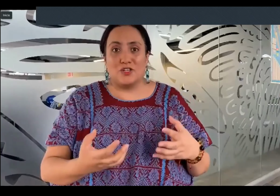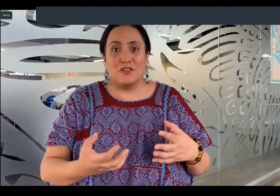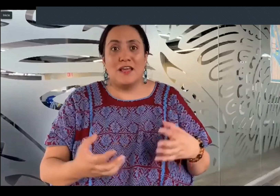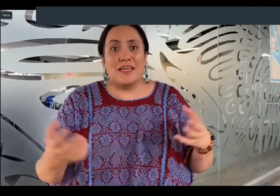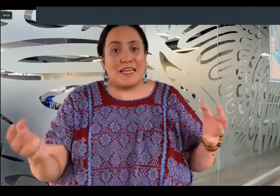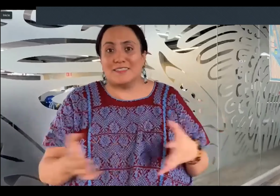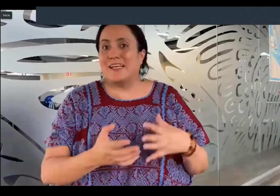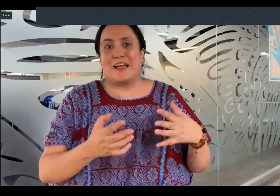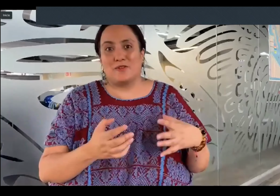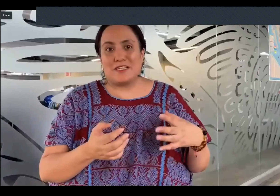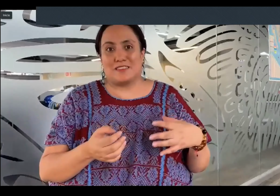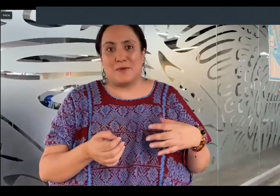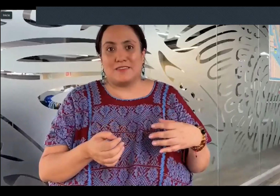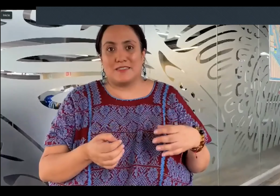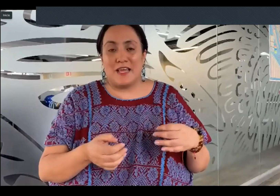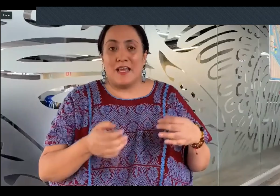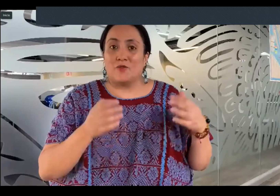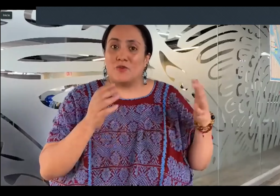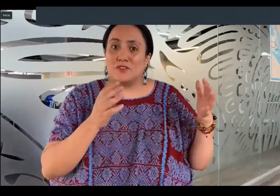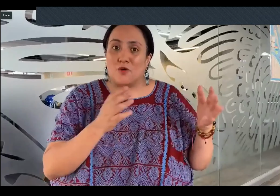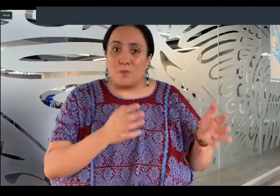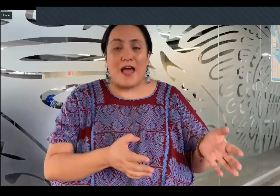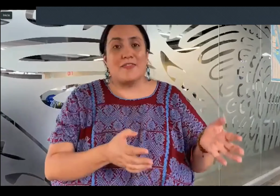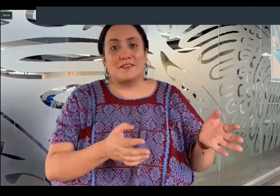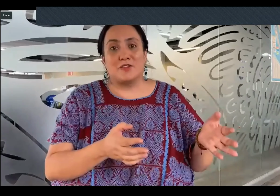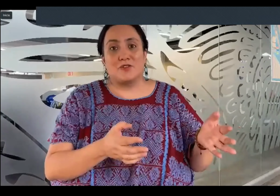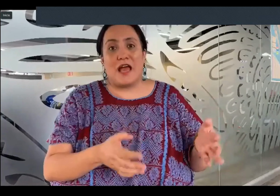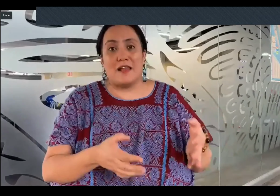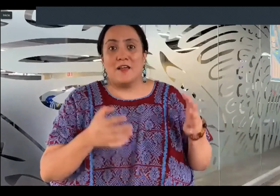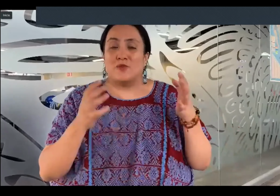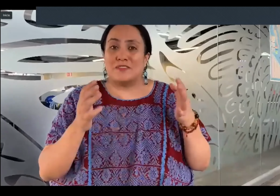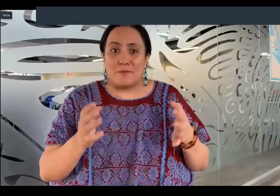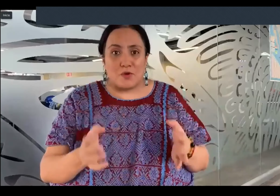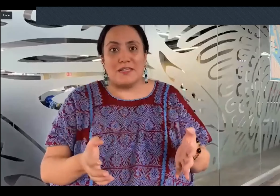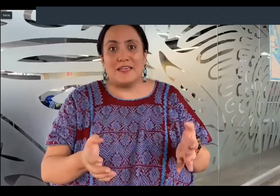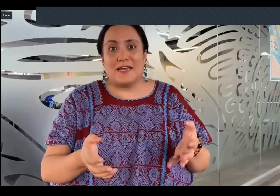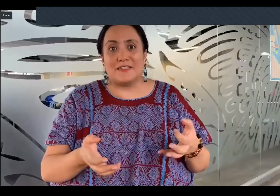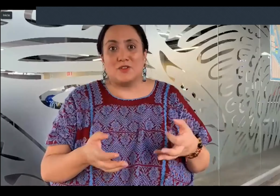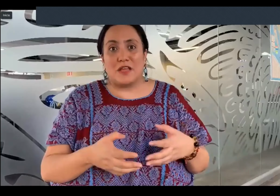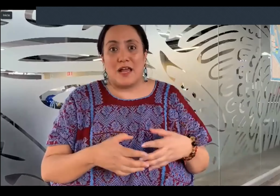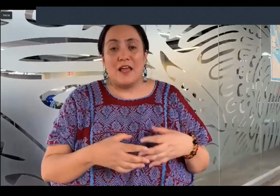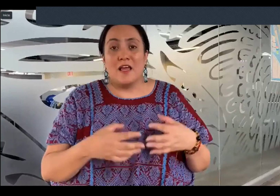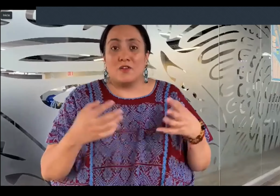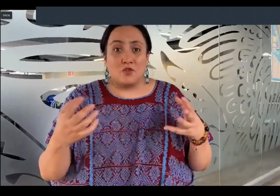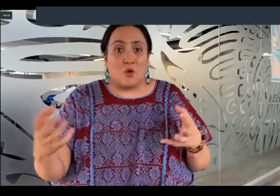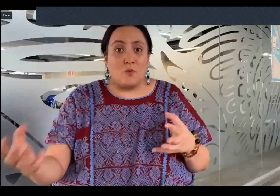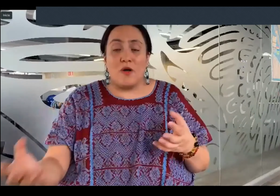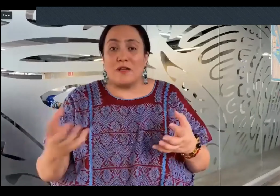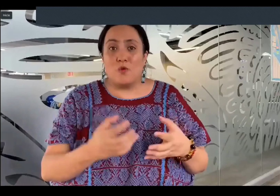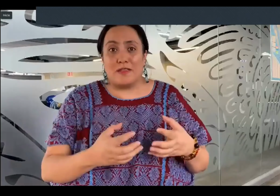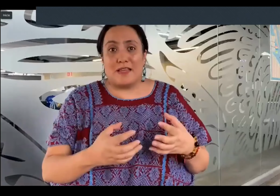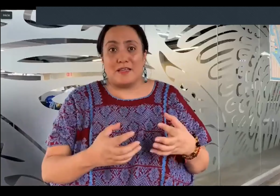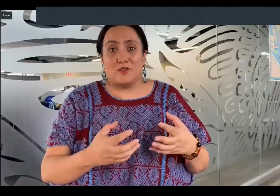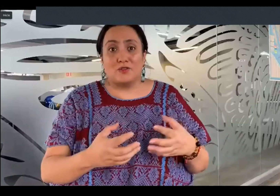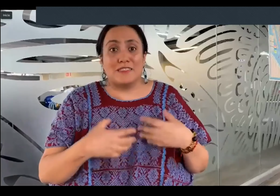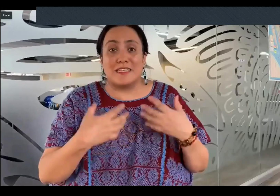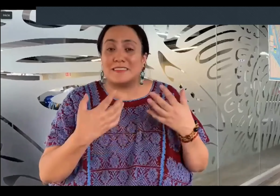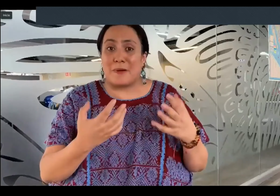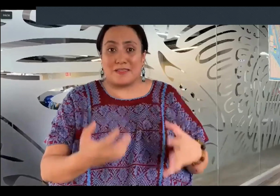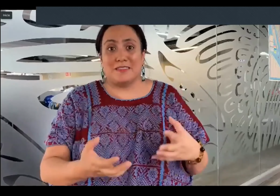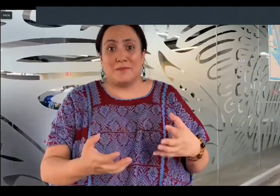impliquer ensemble pour combler les différentes lacunes. Notre plan national, notre politique